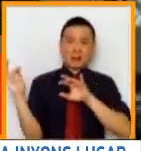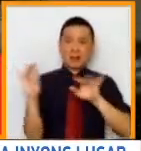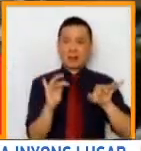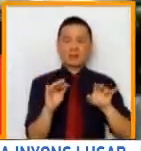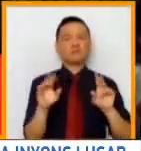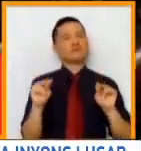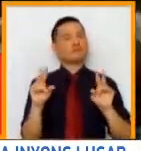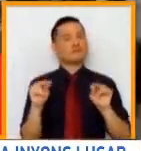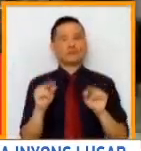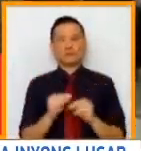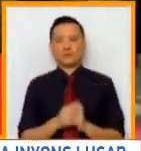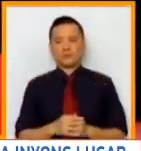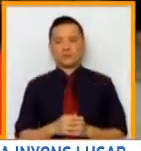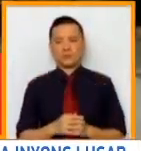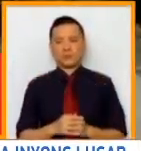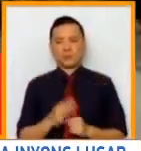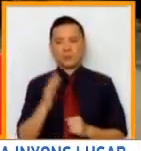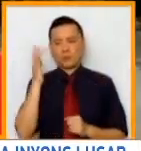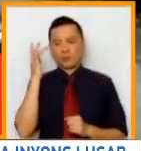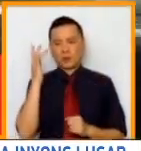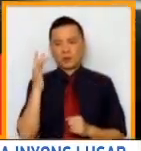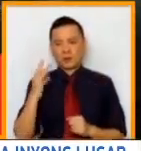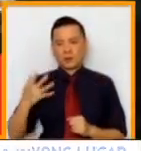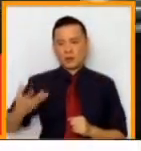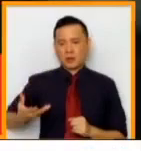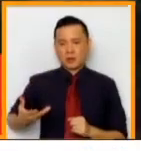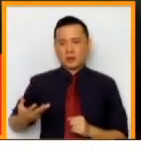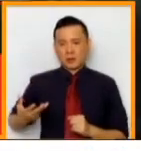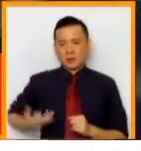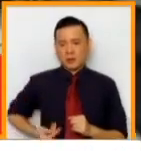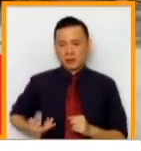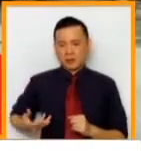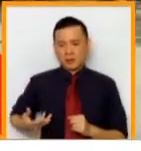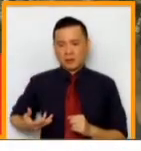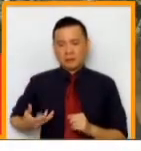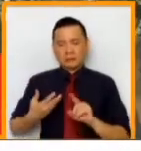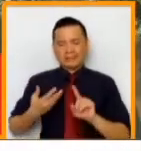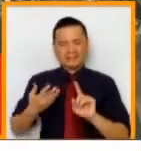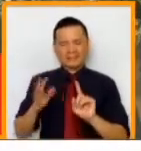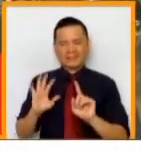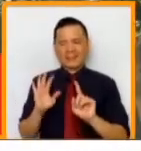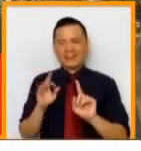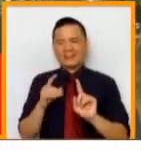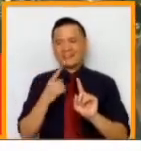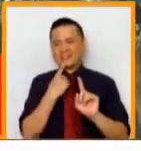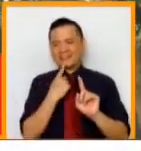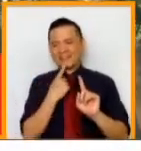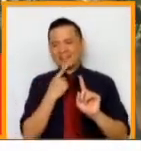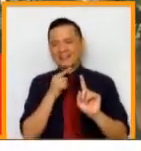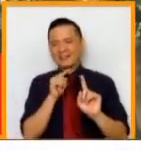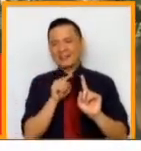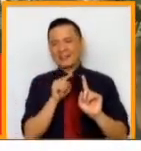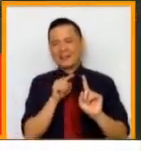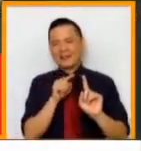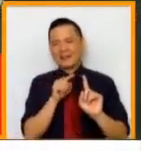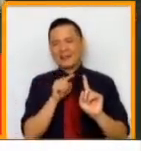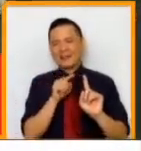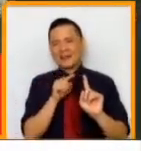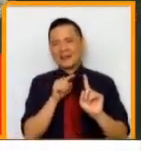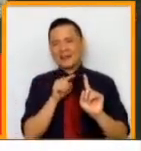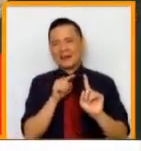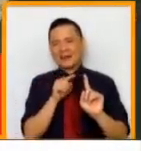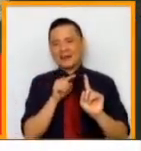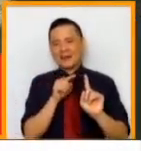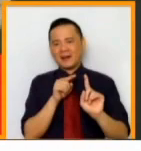sabi ng kalye, pintuan na kagad ng Comelec, no? At of course, yung venue natin ngayon, walang ibang tao doon